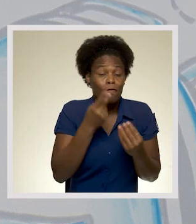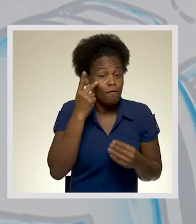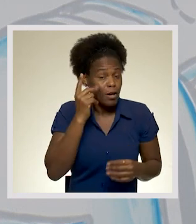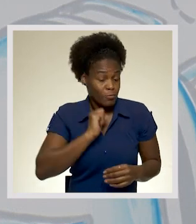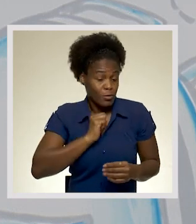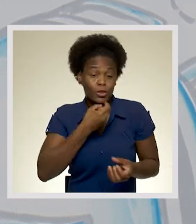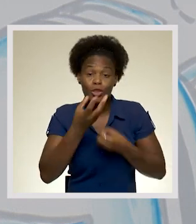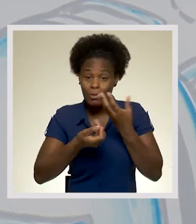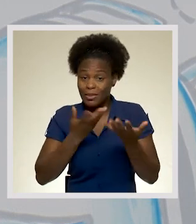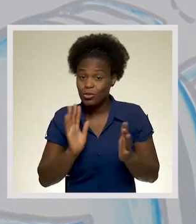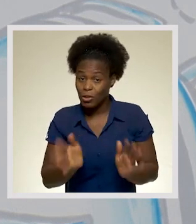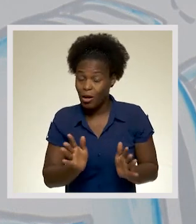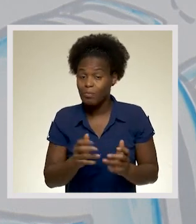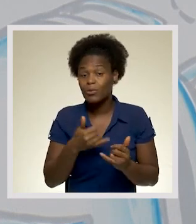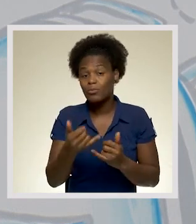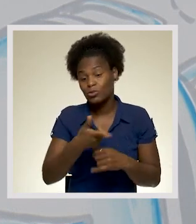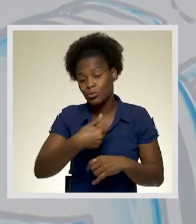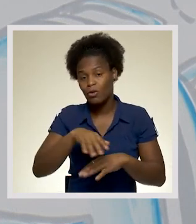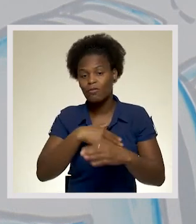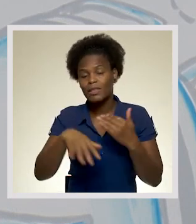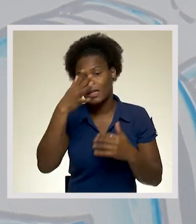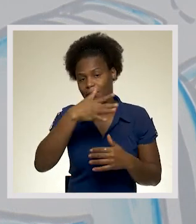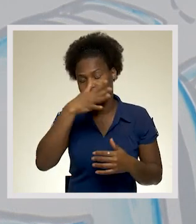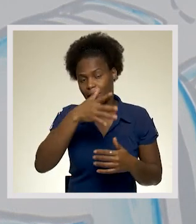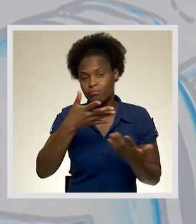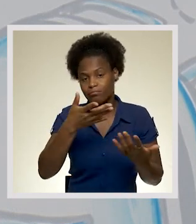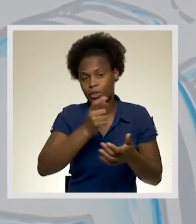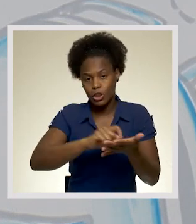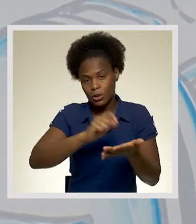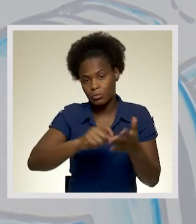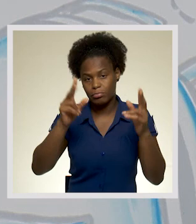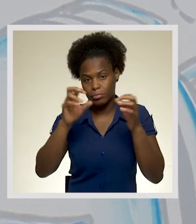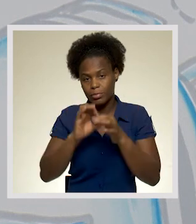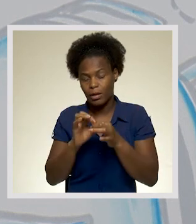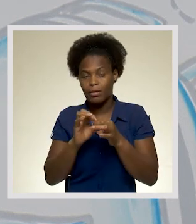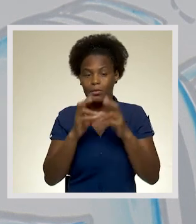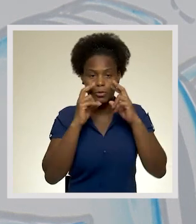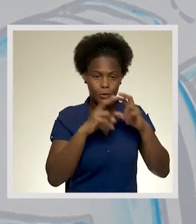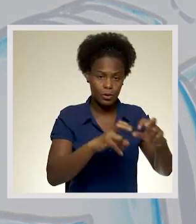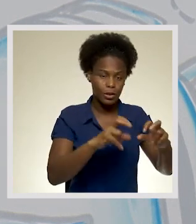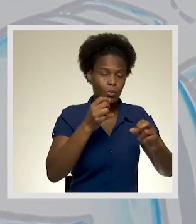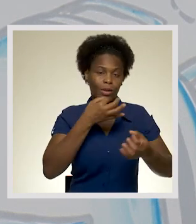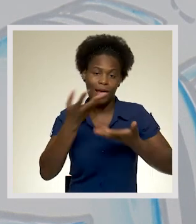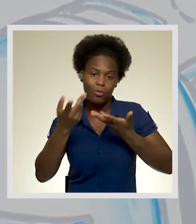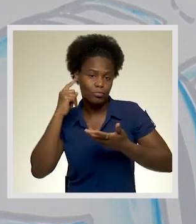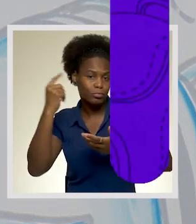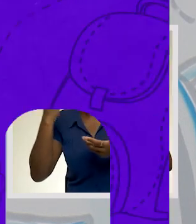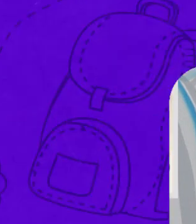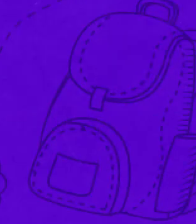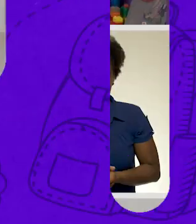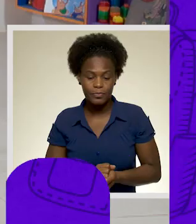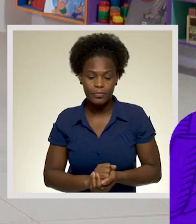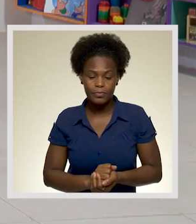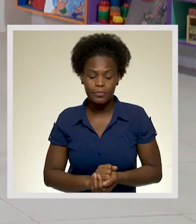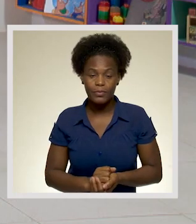ma vie et on a réalisé les activités concernant l'exploitation du dialogue.